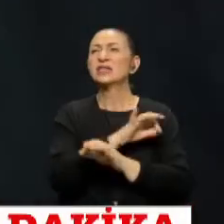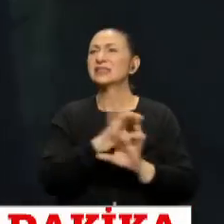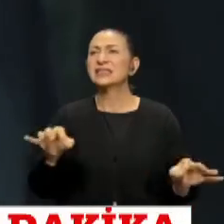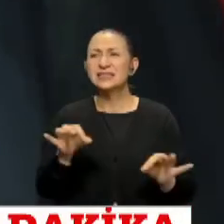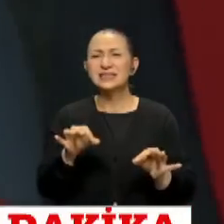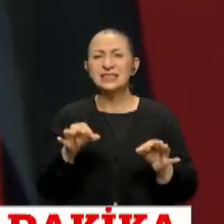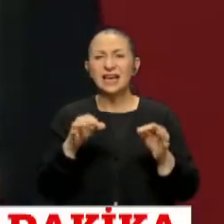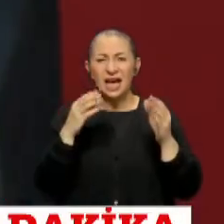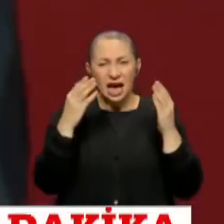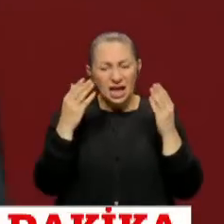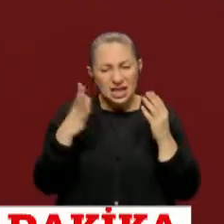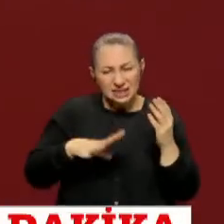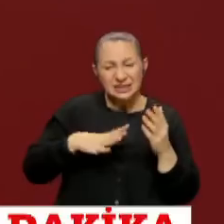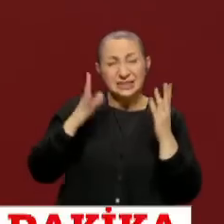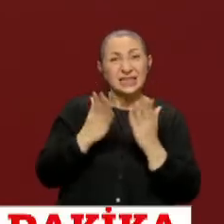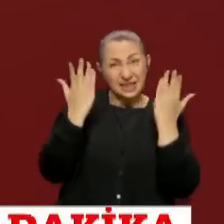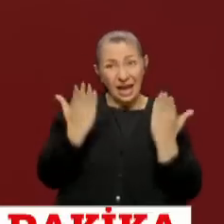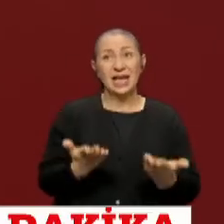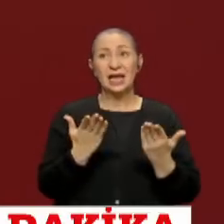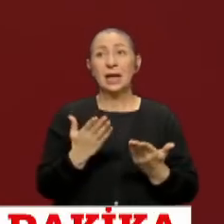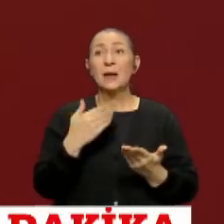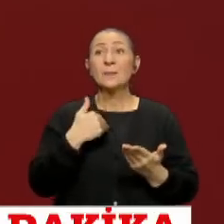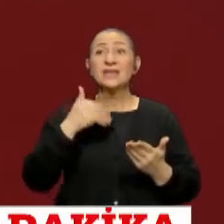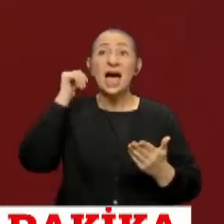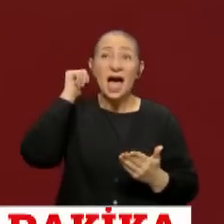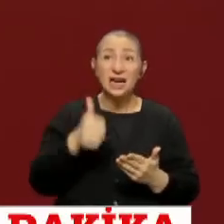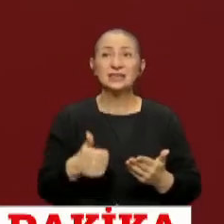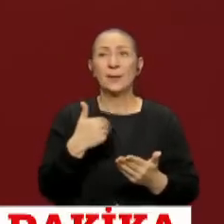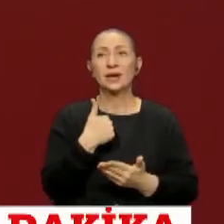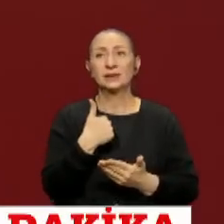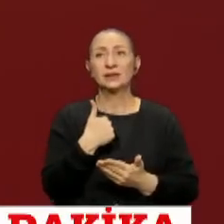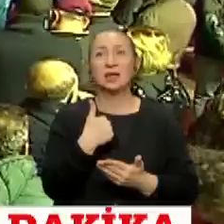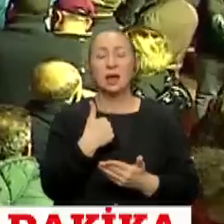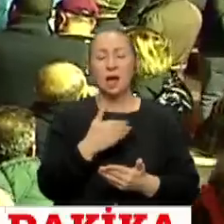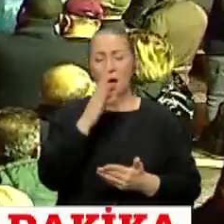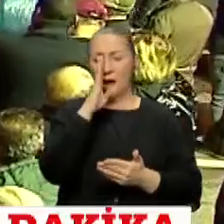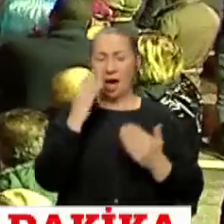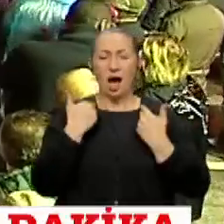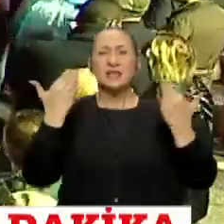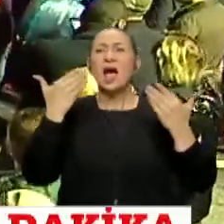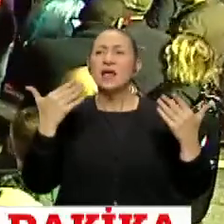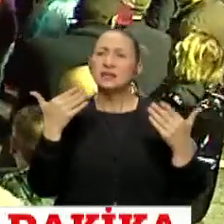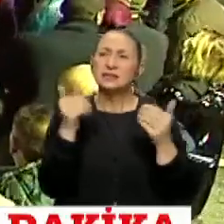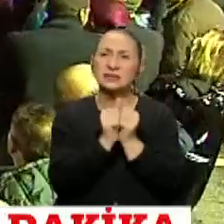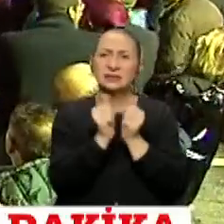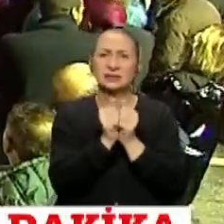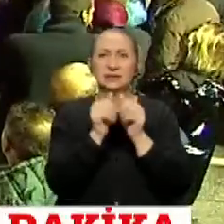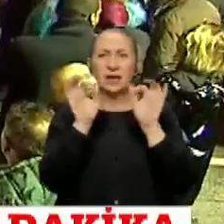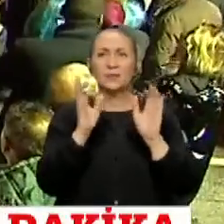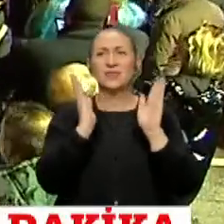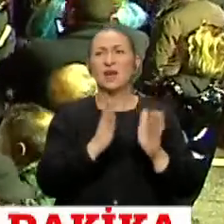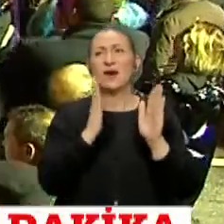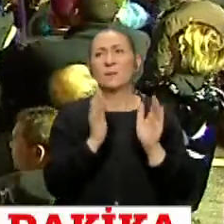haksızlığa tevessül etse dahi biz her zaman adaletin yanında